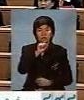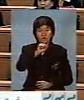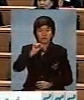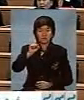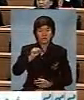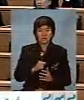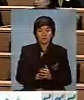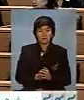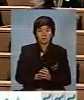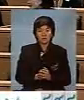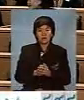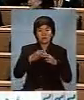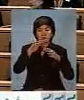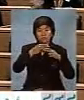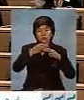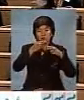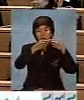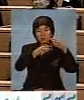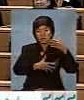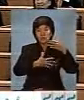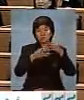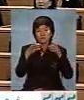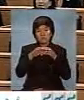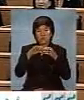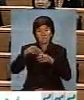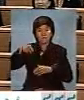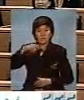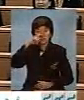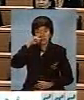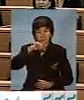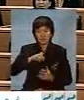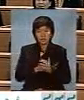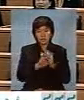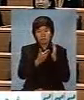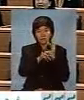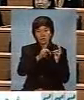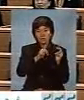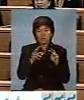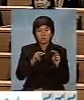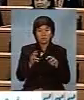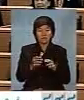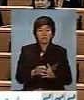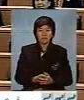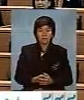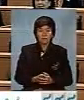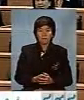รแบบบัญชีรายชื่อพรรคเพื่อไทยจากจังหวัดนครพนม